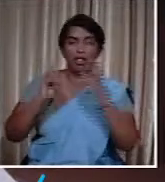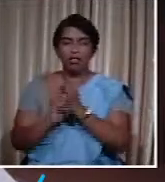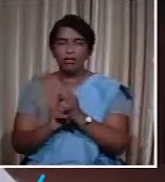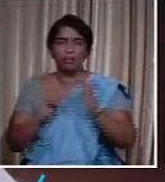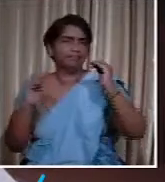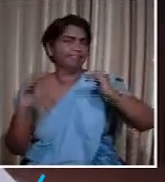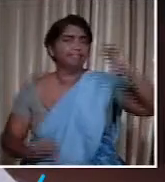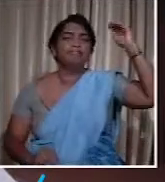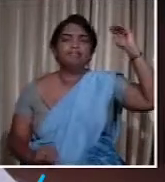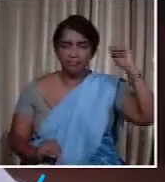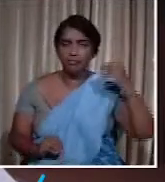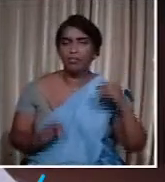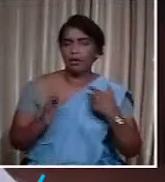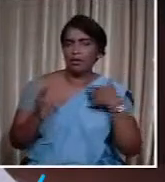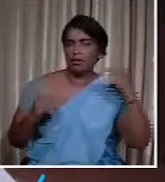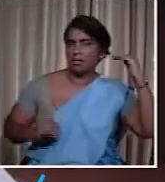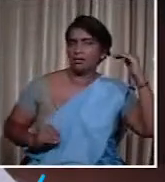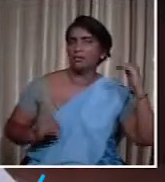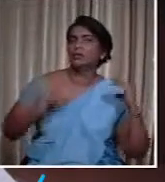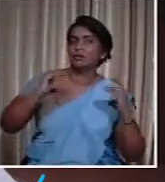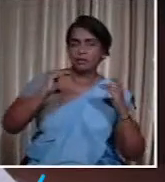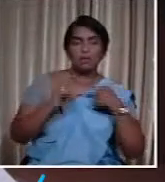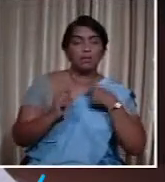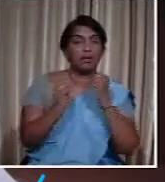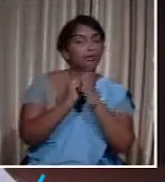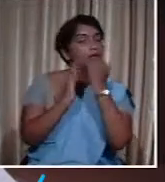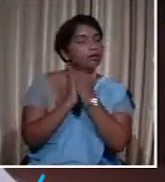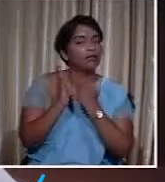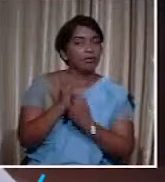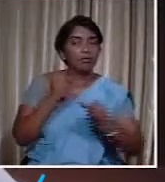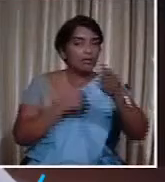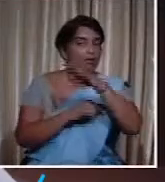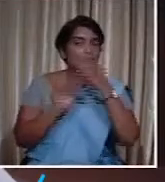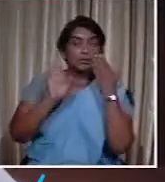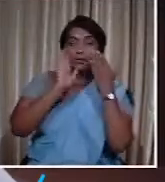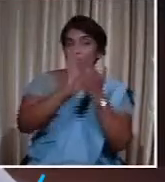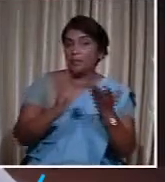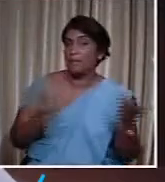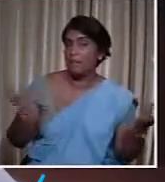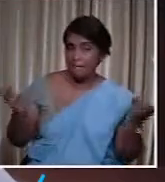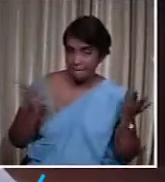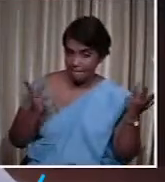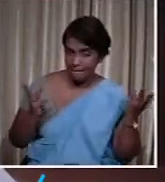වුණා. මේ සමනය කර ගැනීම සඳහා වූ ආර්ථික වැඩපිළිවෙළක් තමුන්වාසල ඉදිරිපත් කරන්න අසමත් වී